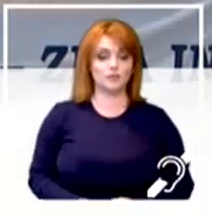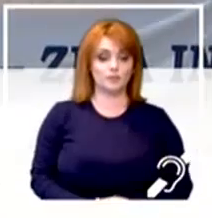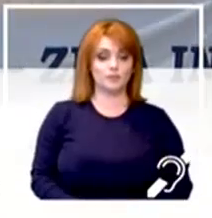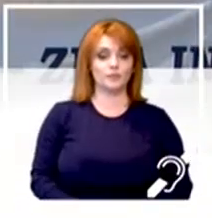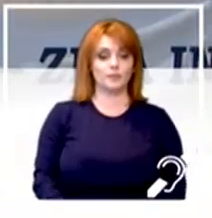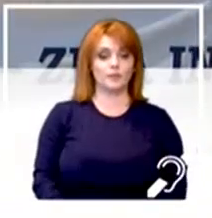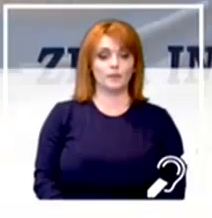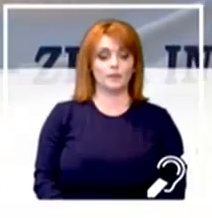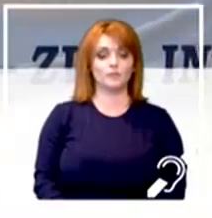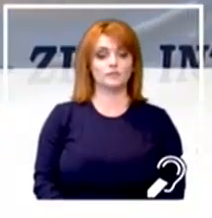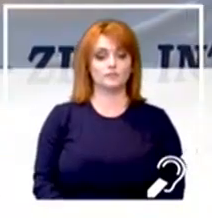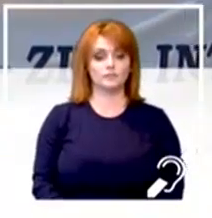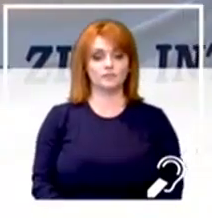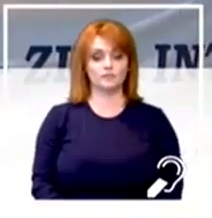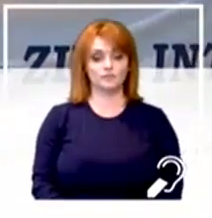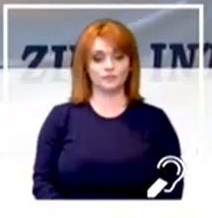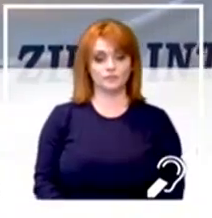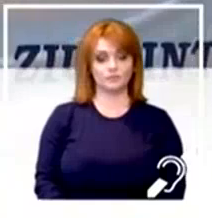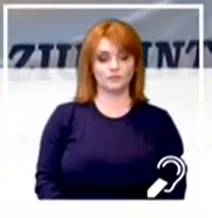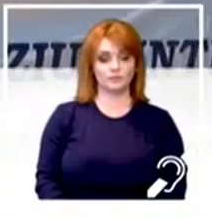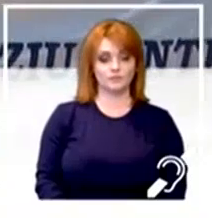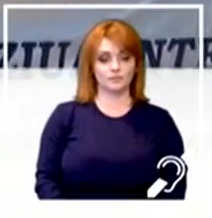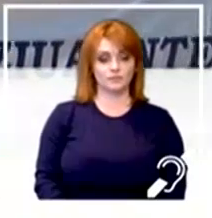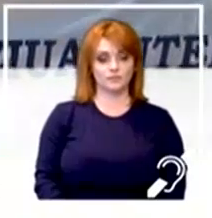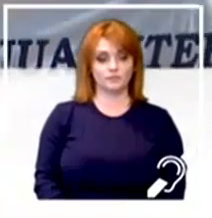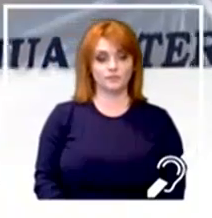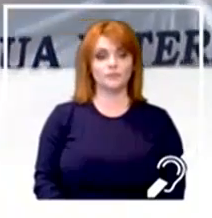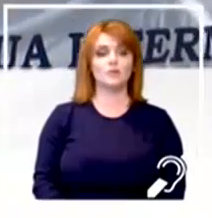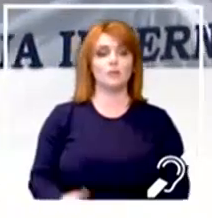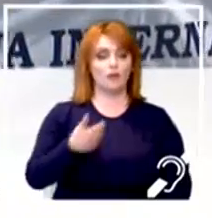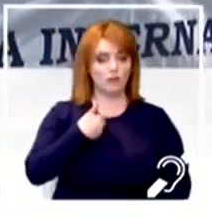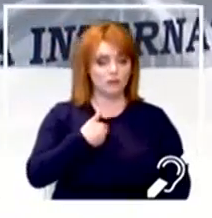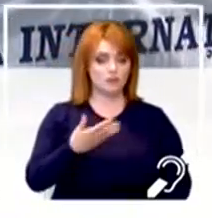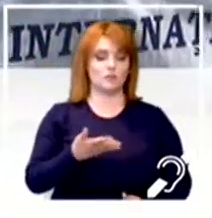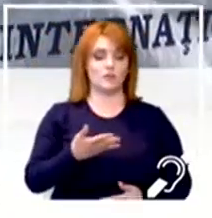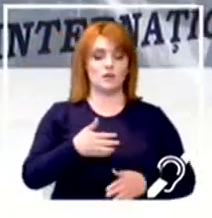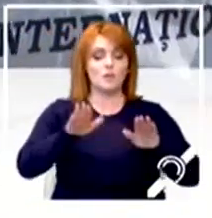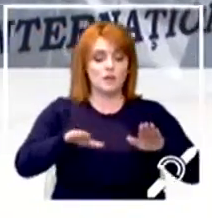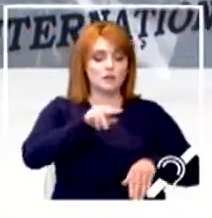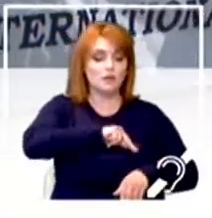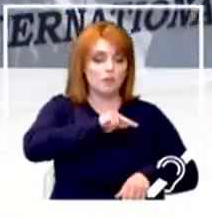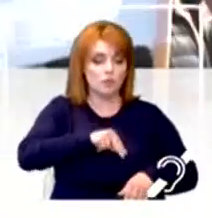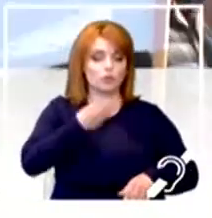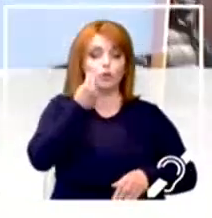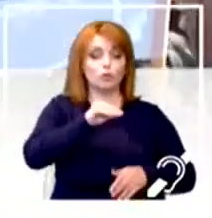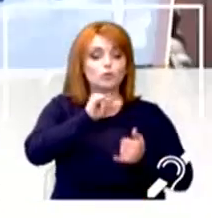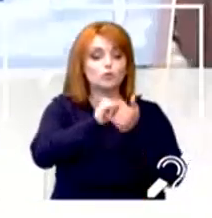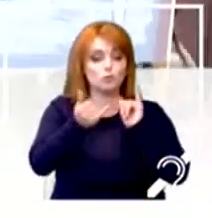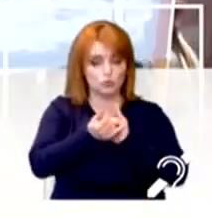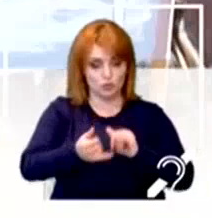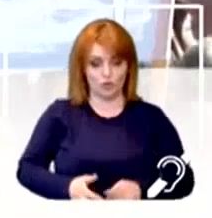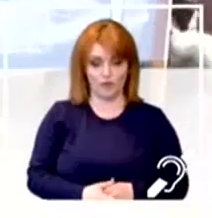Muncă decentă, viitor european! Muncă decentă, viitor european! De